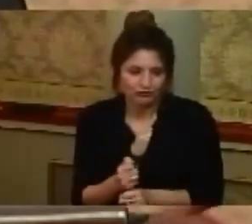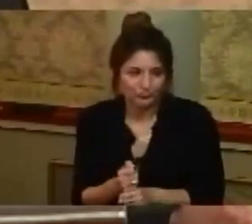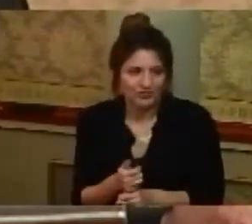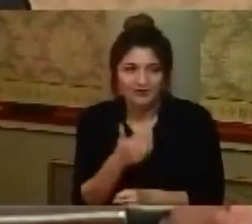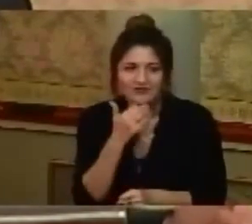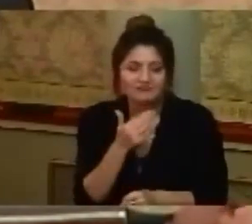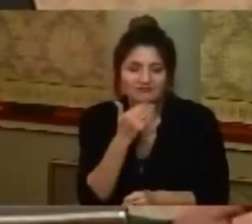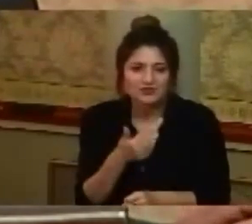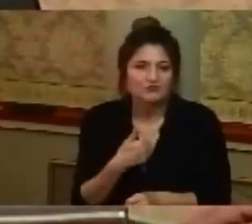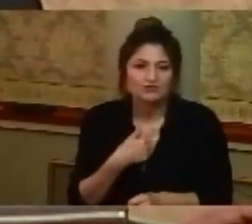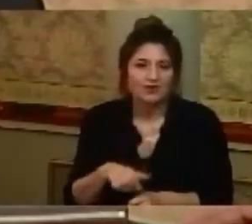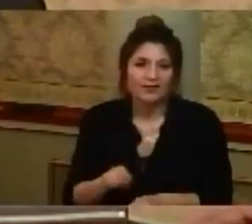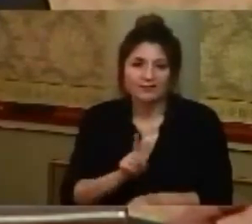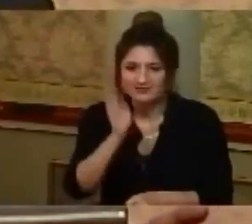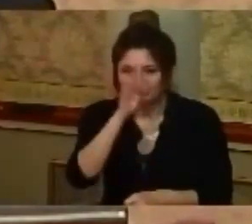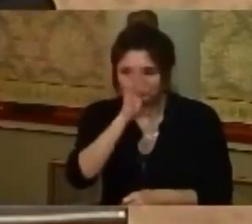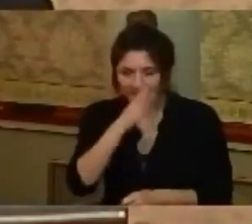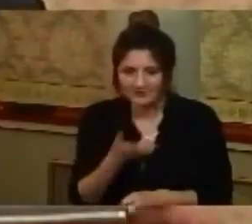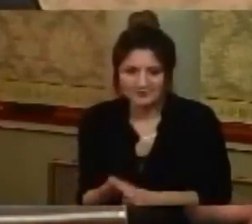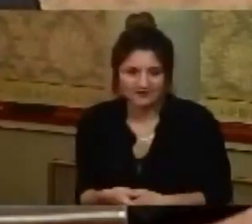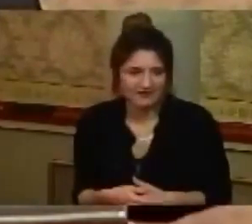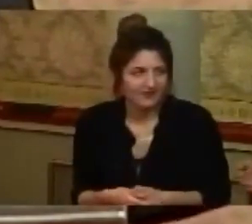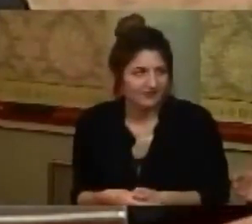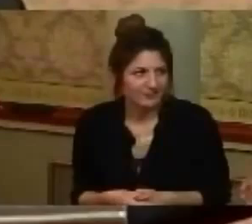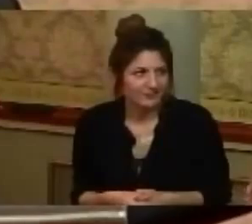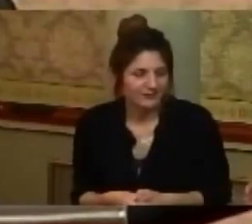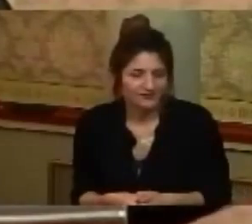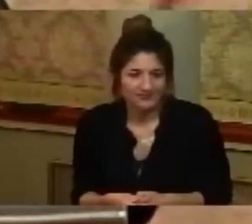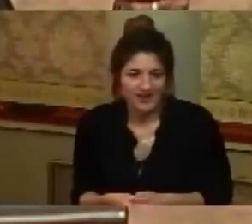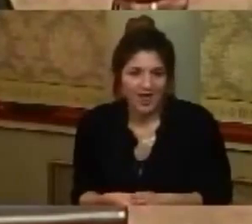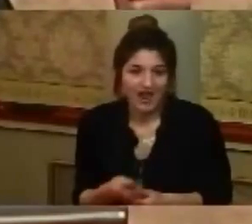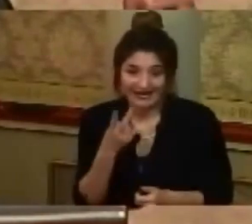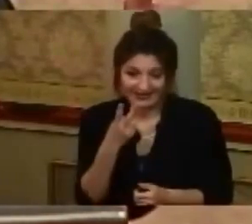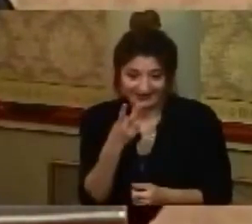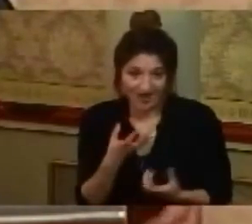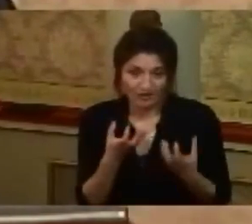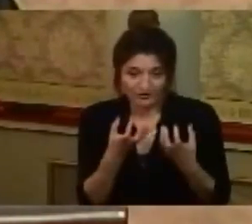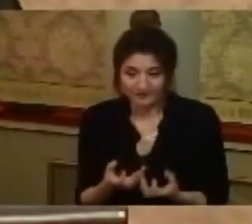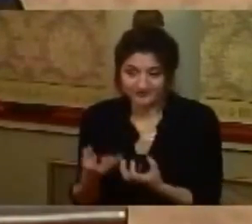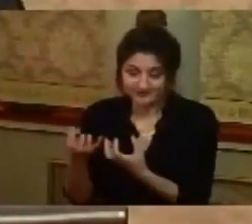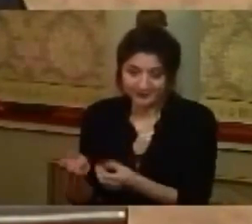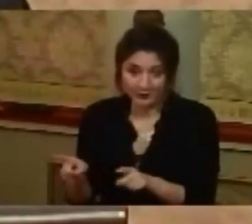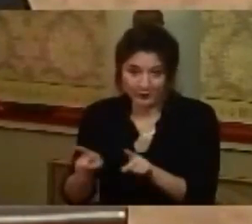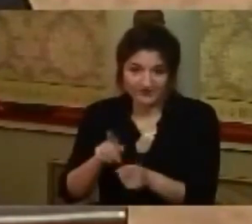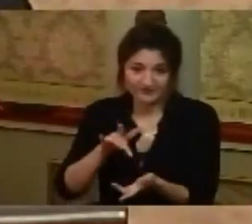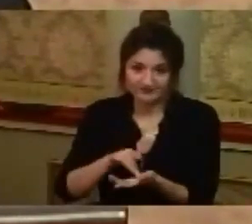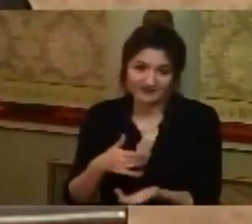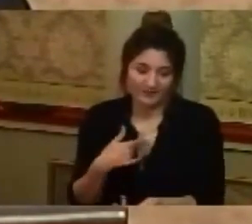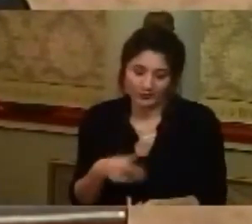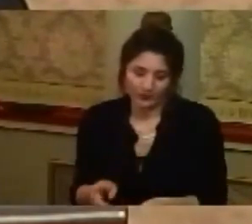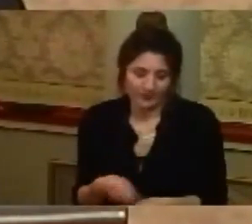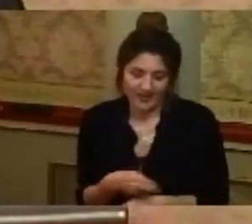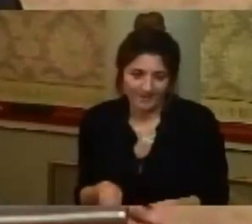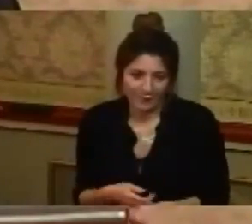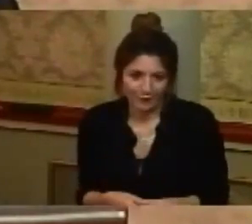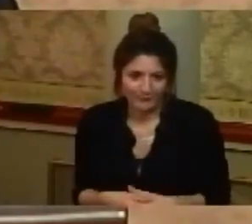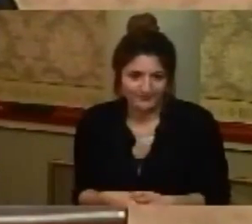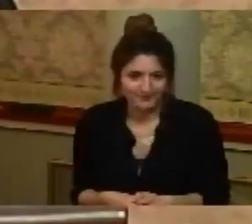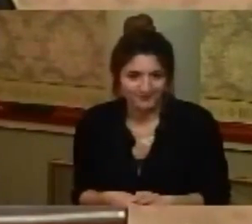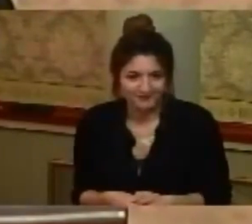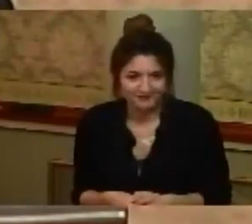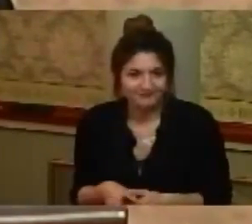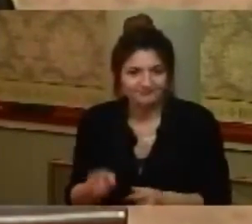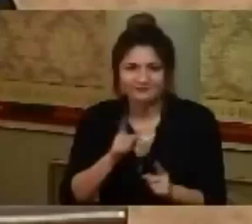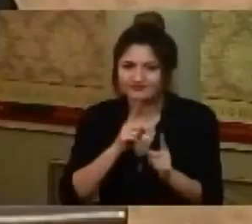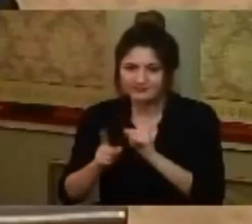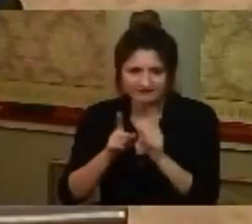Bez obzira što nisam blesan. Ni tu, ali nikako na dvije stolice. Samo na jednoj. Je li točno? Prema tome,